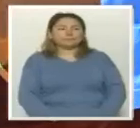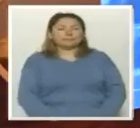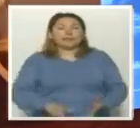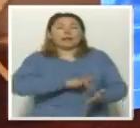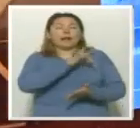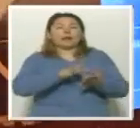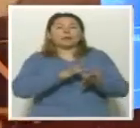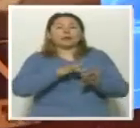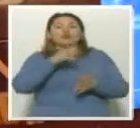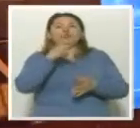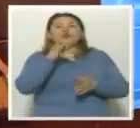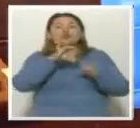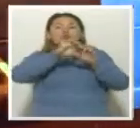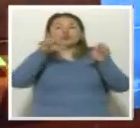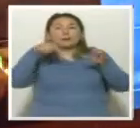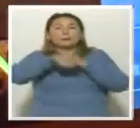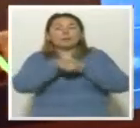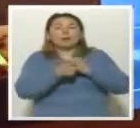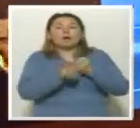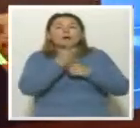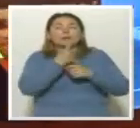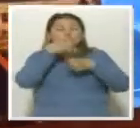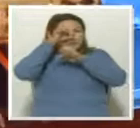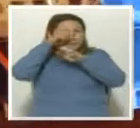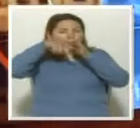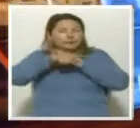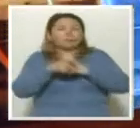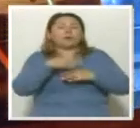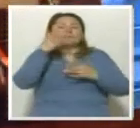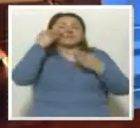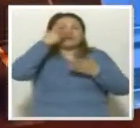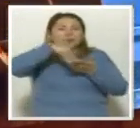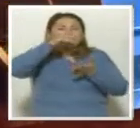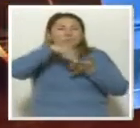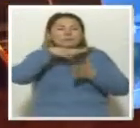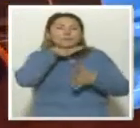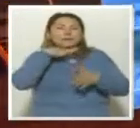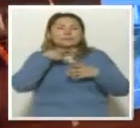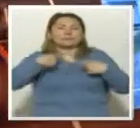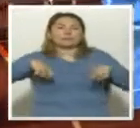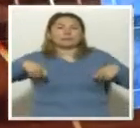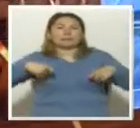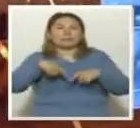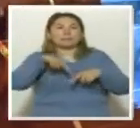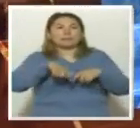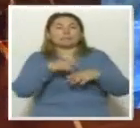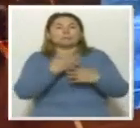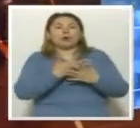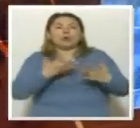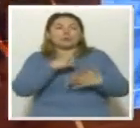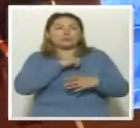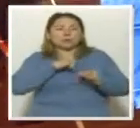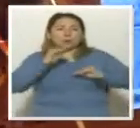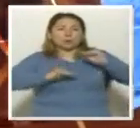Халал шыжықта шошқа етінің ДНК-лары табылуы, онда темір мен мырыштың болмауы, азық-түліктердің жарамдылық мерзімі мен өнімнің өз